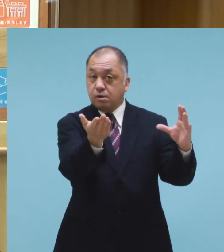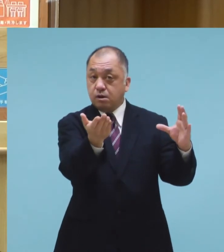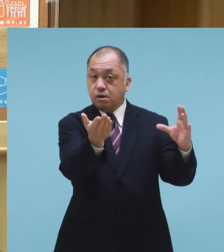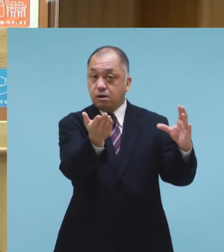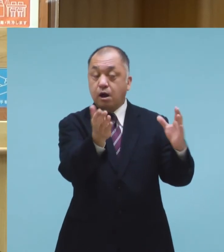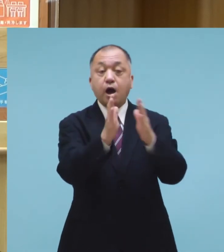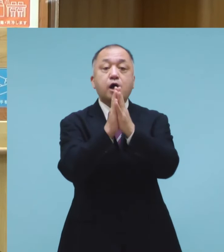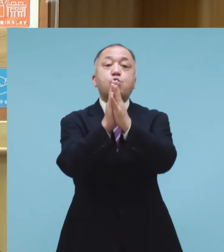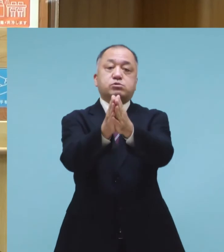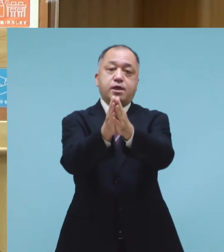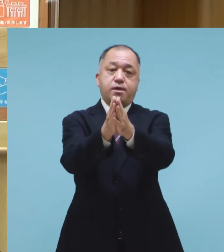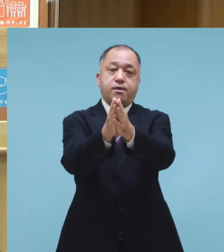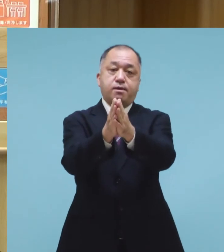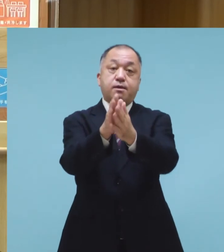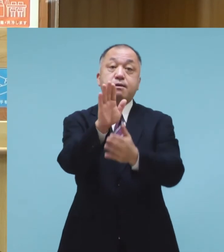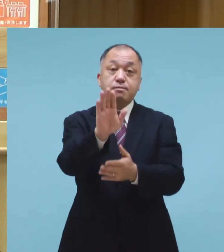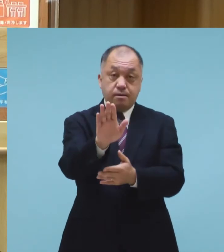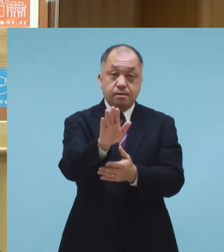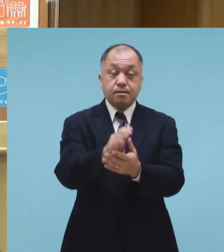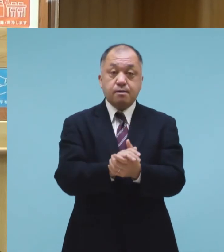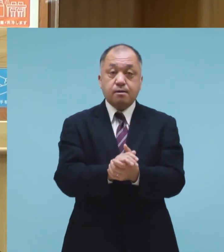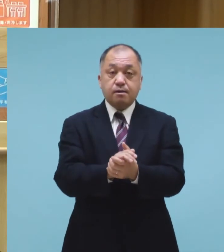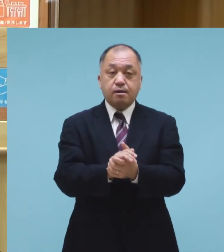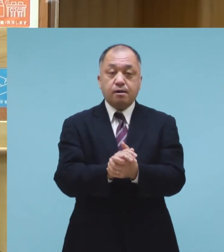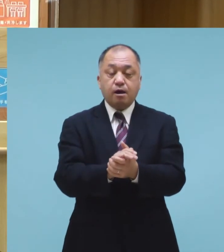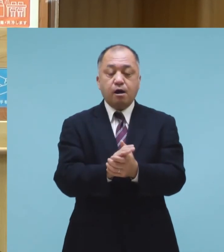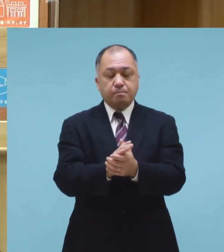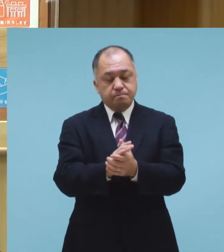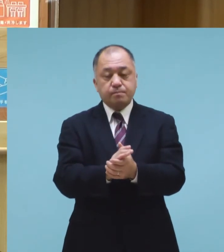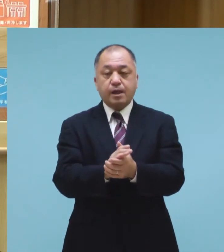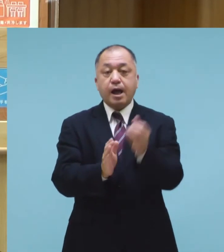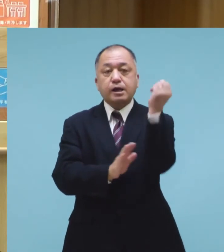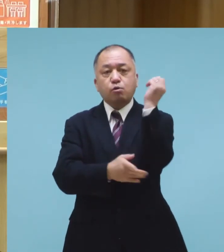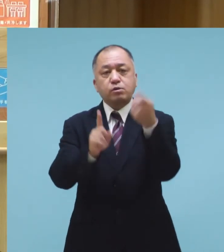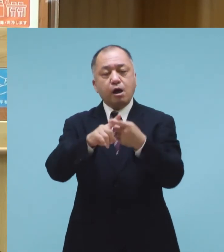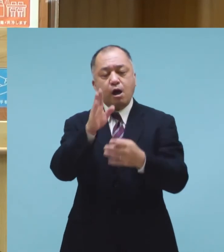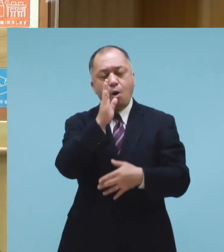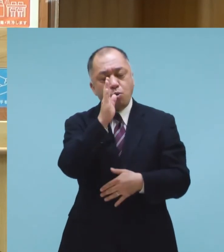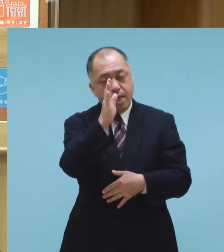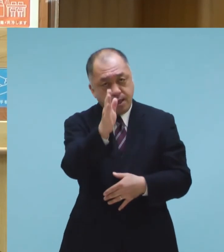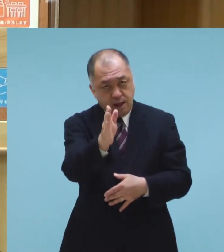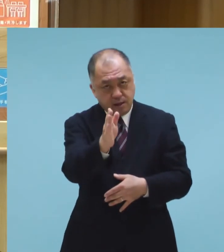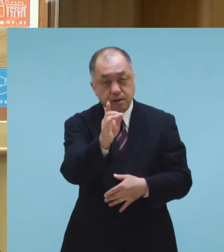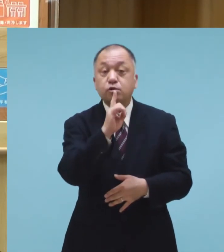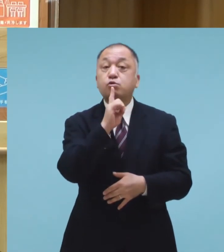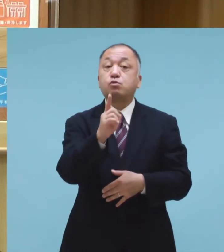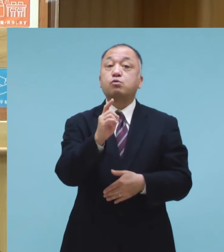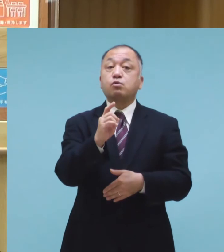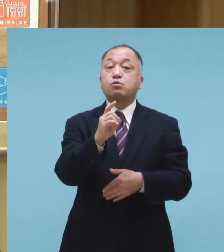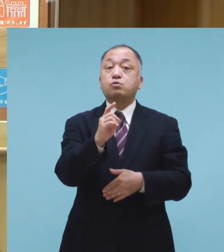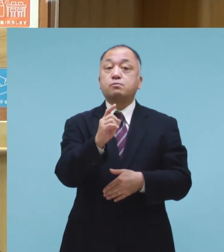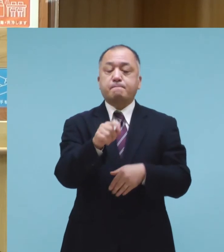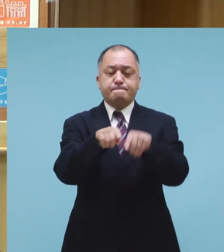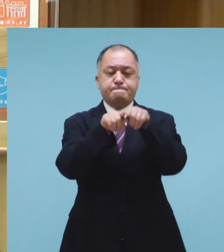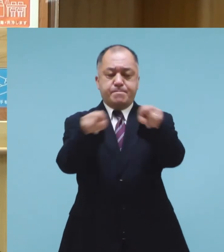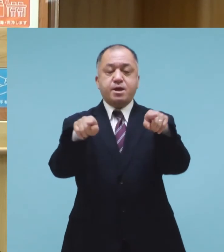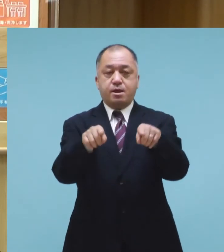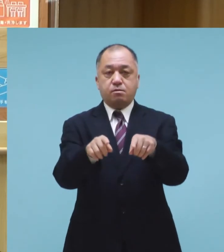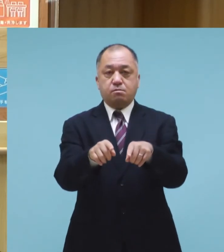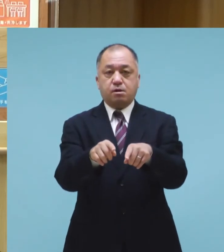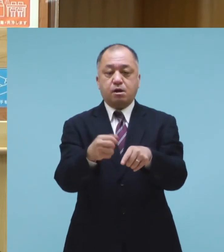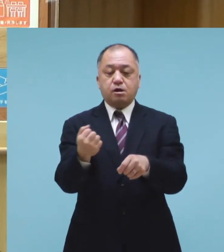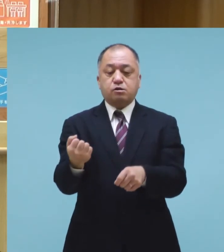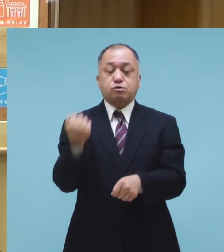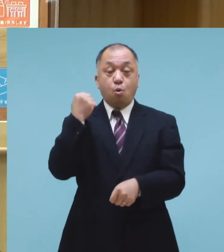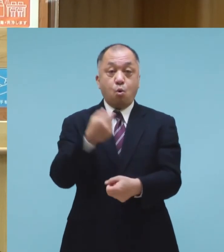その、まあ、お願いベースであって、その、まあ、命令とか指示とかいったその強制力を